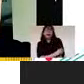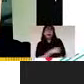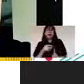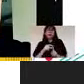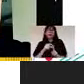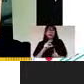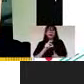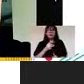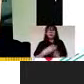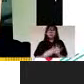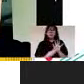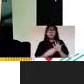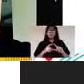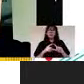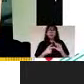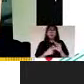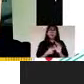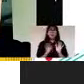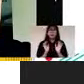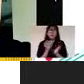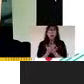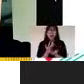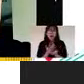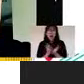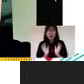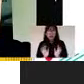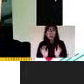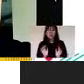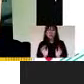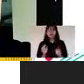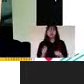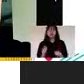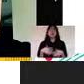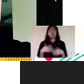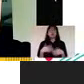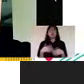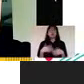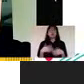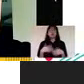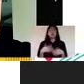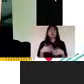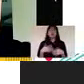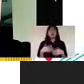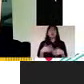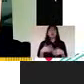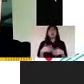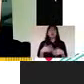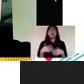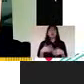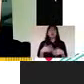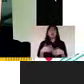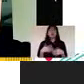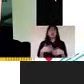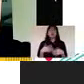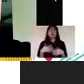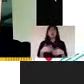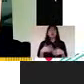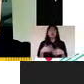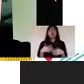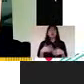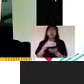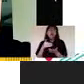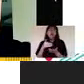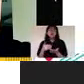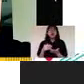hacking, data stealing gitu, data piracy. Dan bisnis modelnya adalah